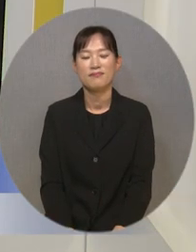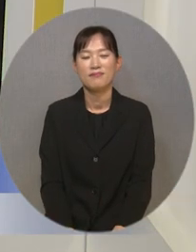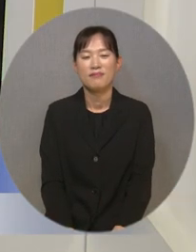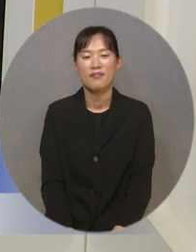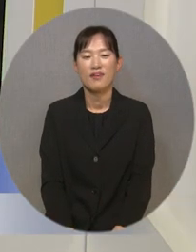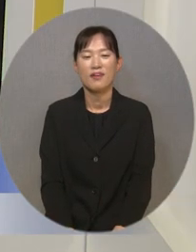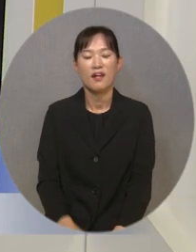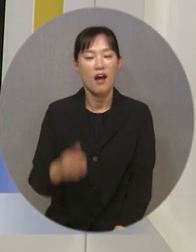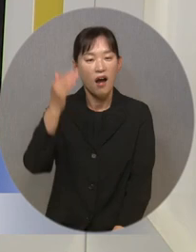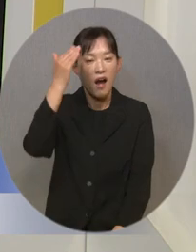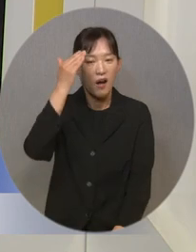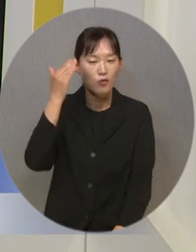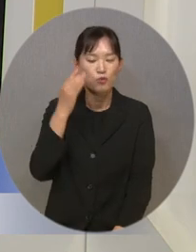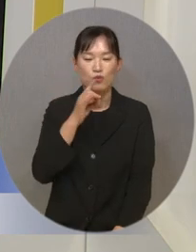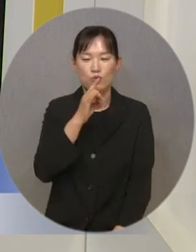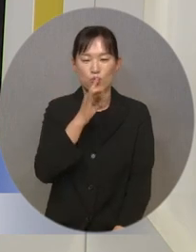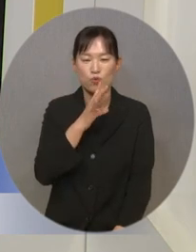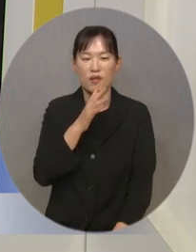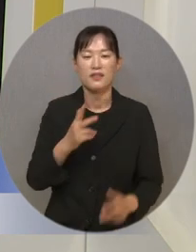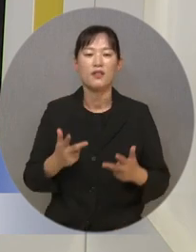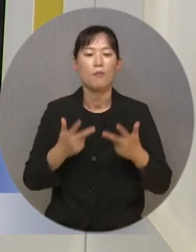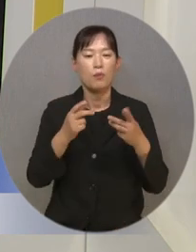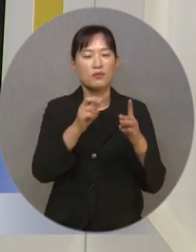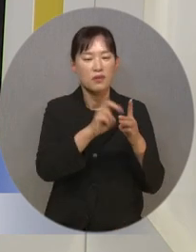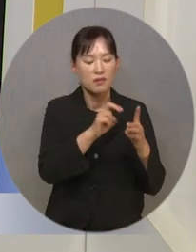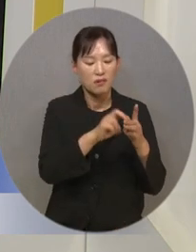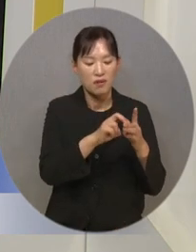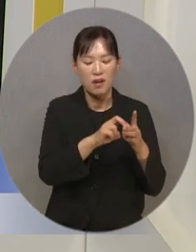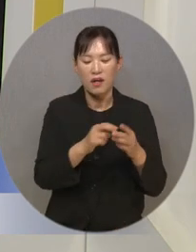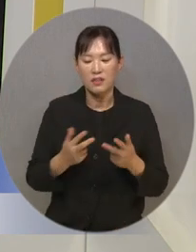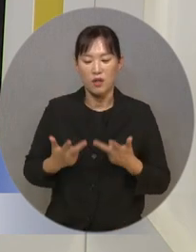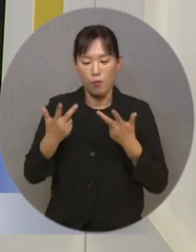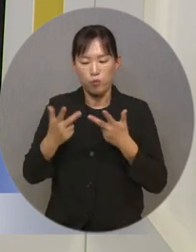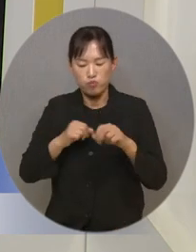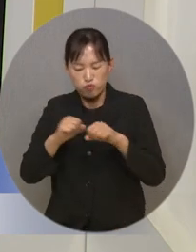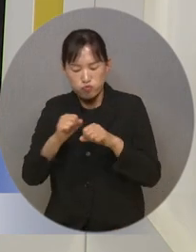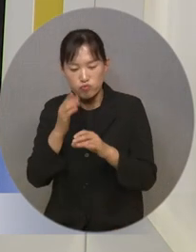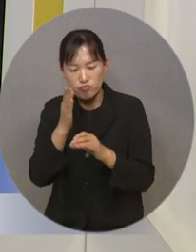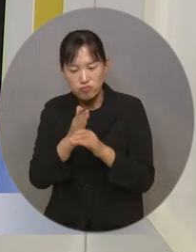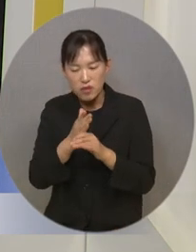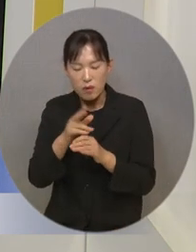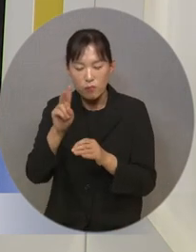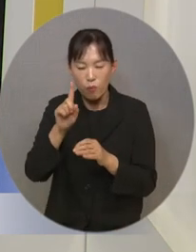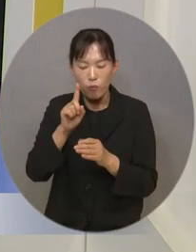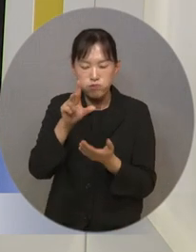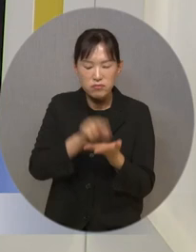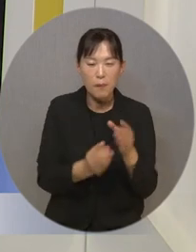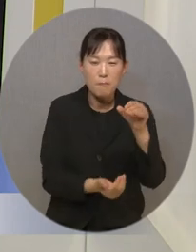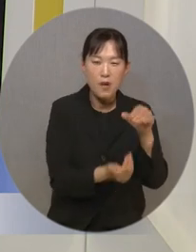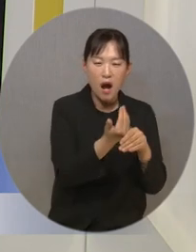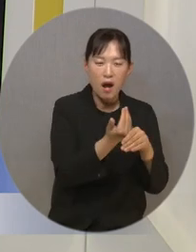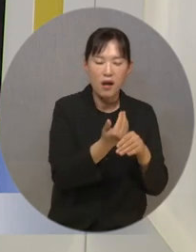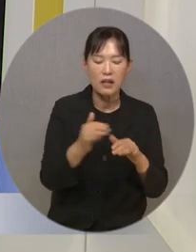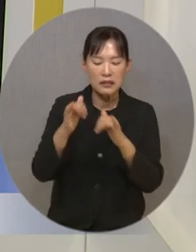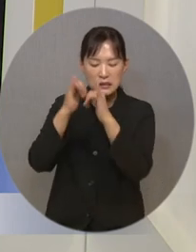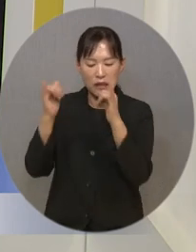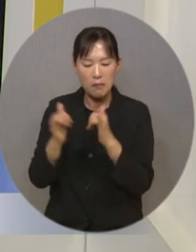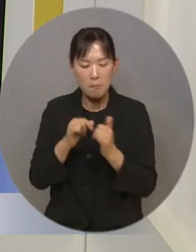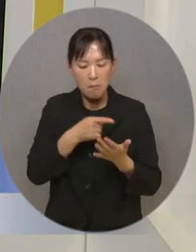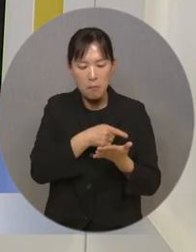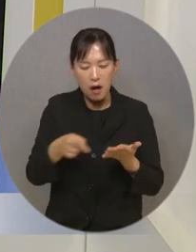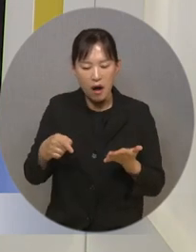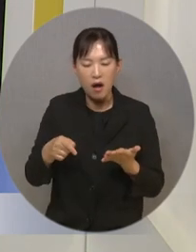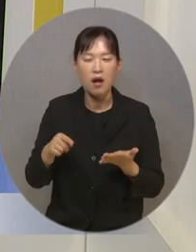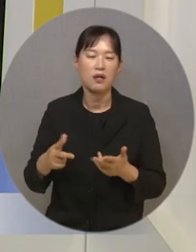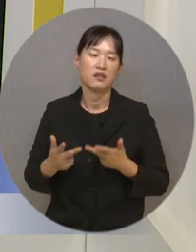다음 뉴스입니다 한국중앙자원봉사센터가 자원봉사 활동 중 예기치 못한 사고나 사회 재난 등으로 피해를